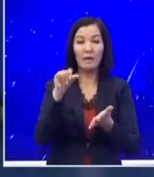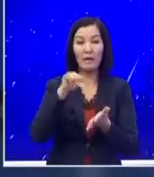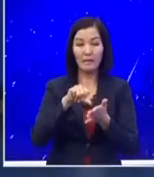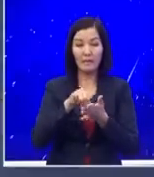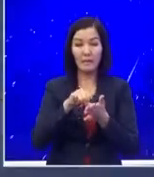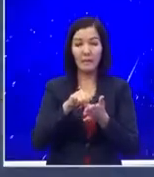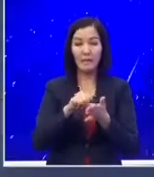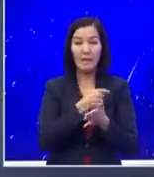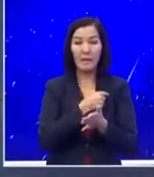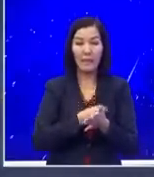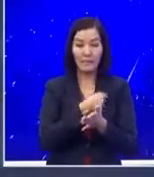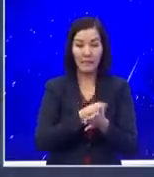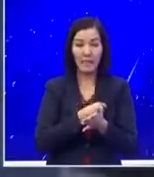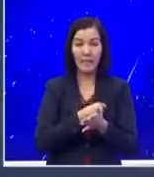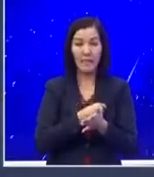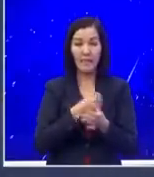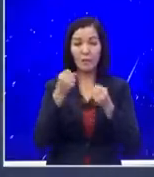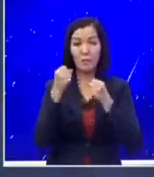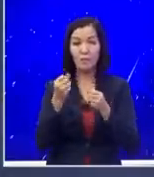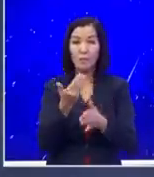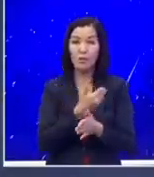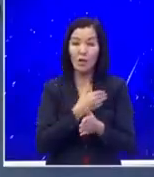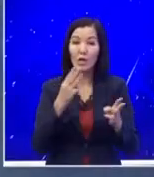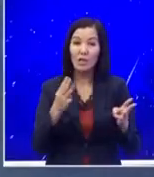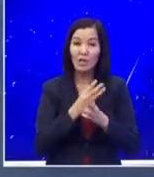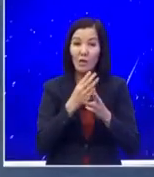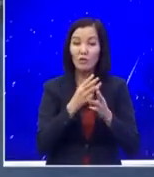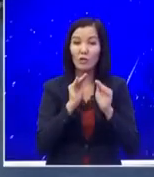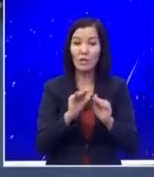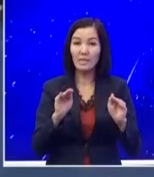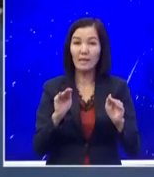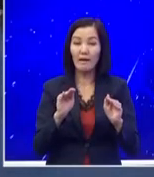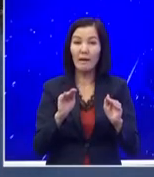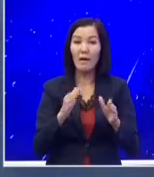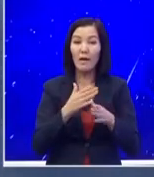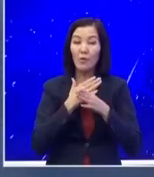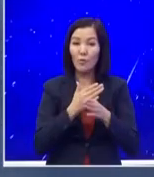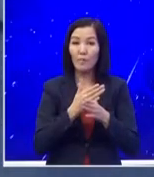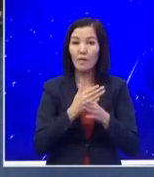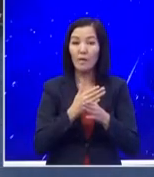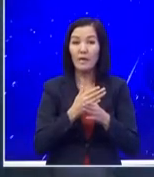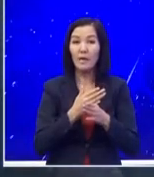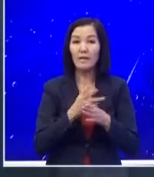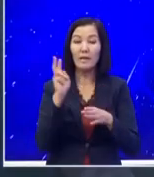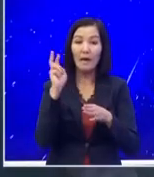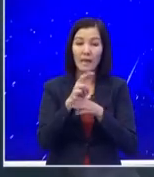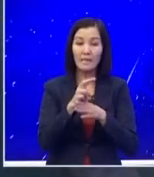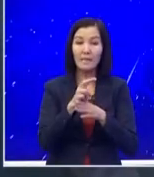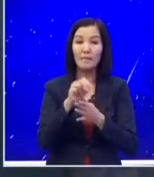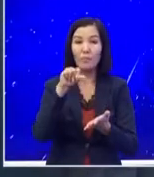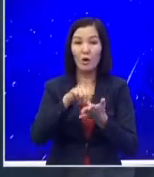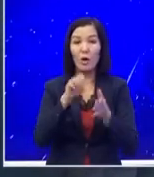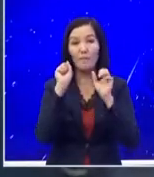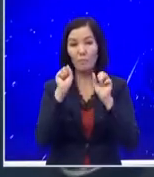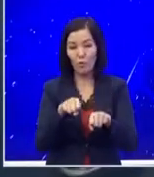кетейік, бапкерлер былғары қолғап шебері болам деген жасөспірімдерге есігіміз әрдайым ашық дейді. Сондықтан боксқа қызыққан